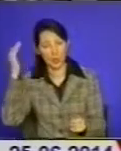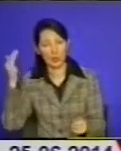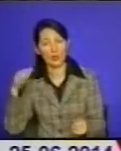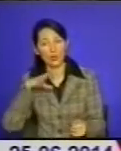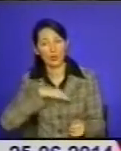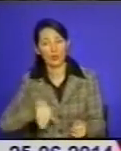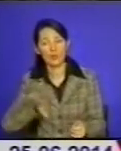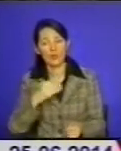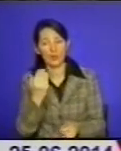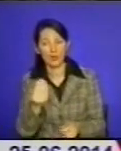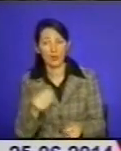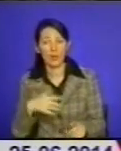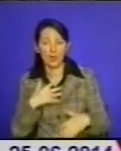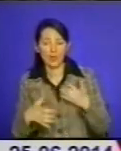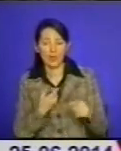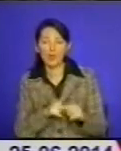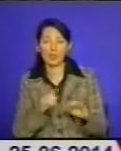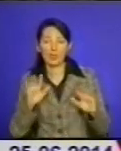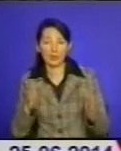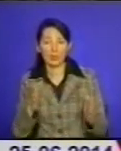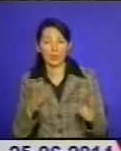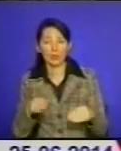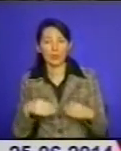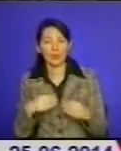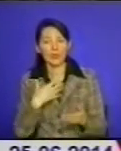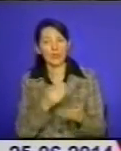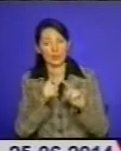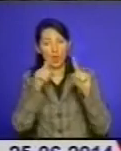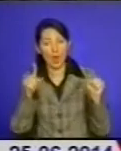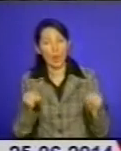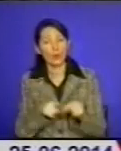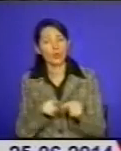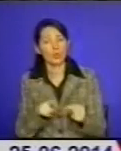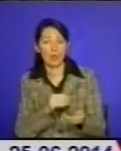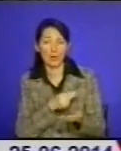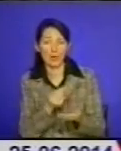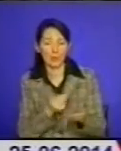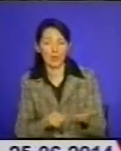ці події, віддавалися їм і на своїх полотнах втілили